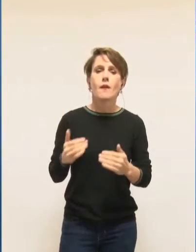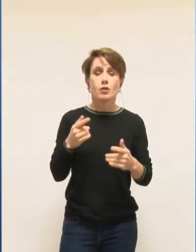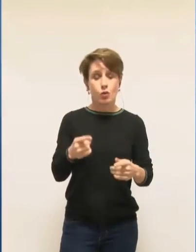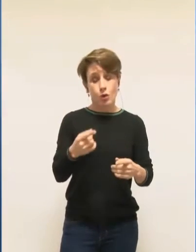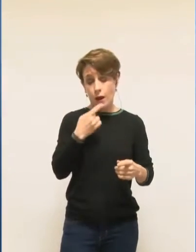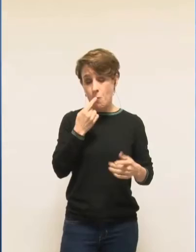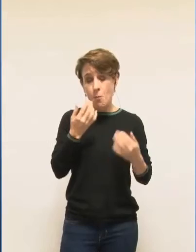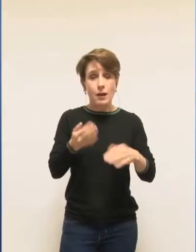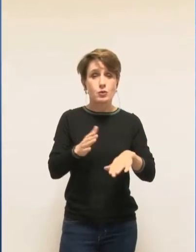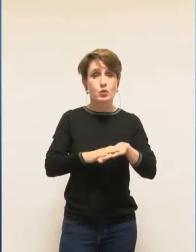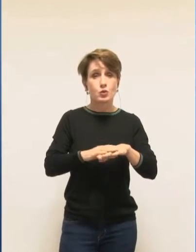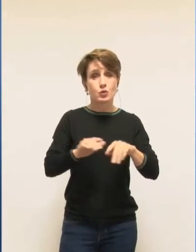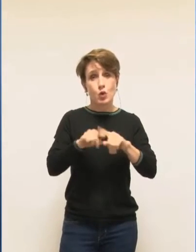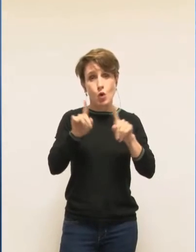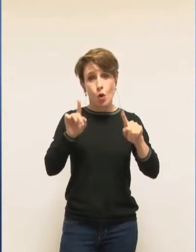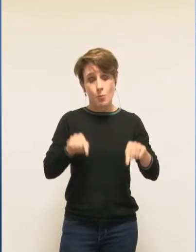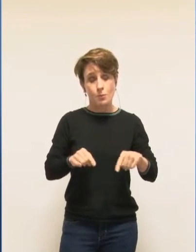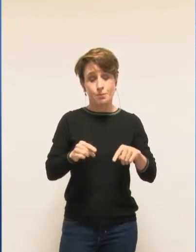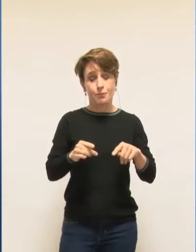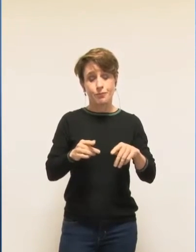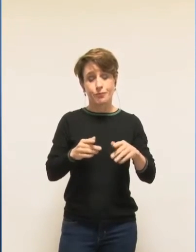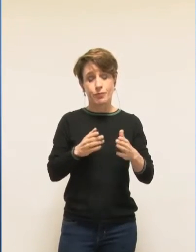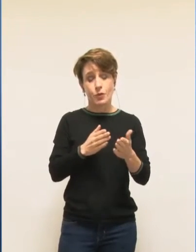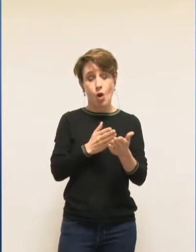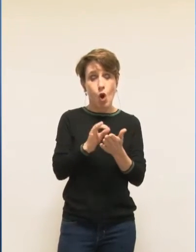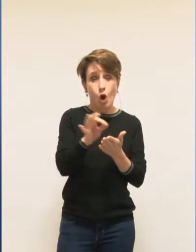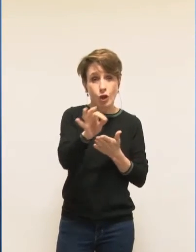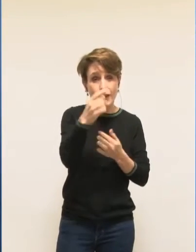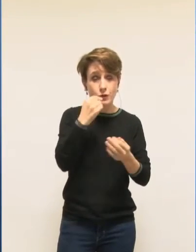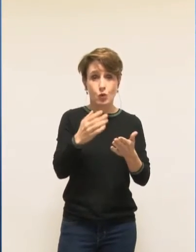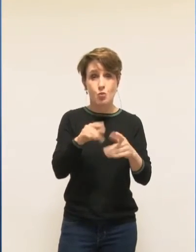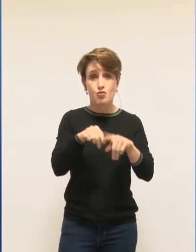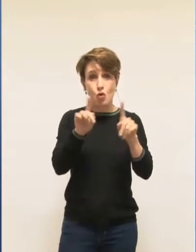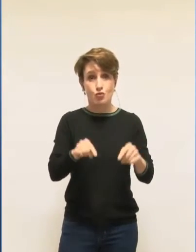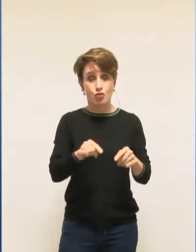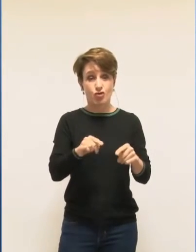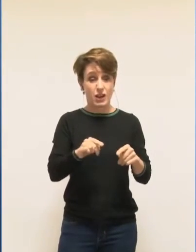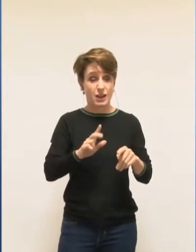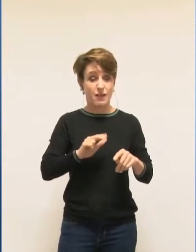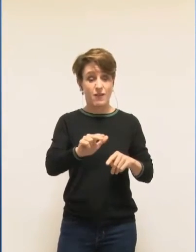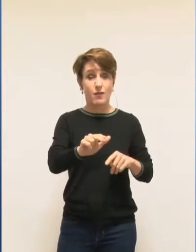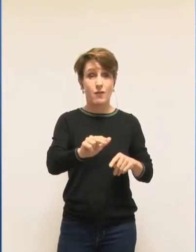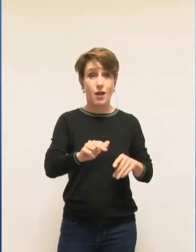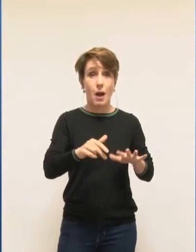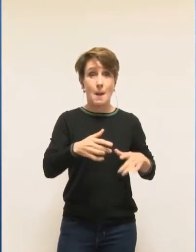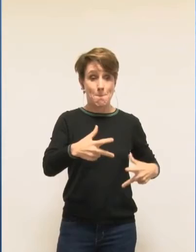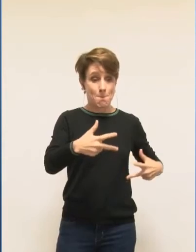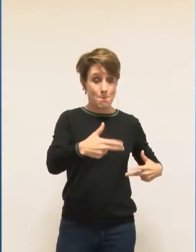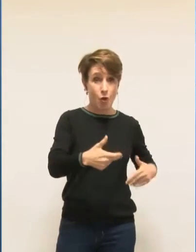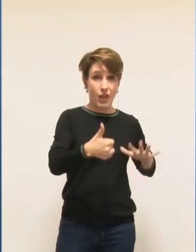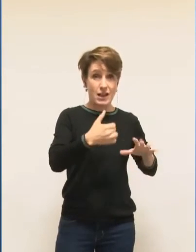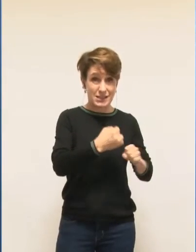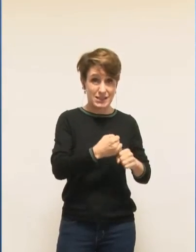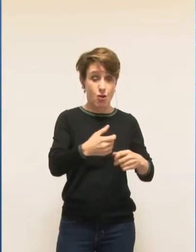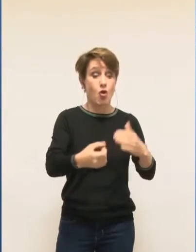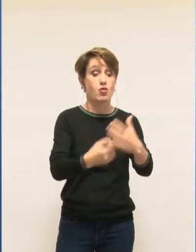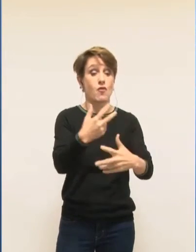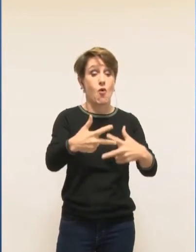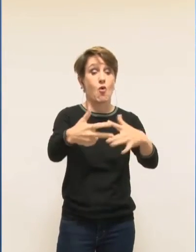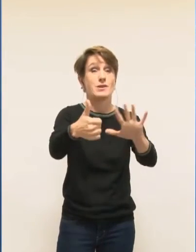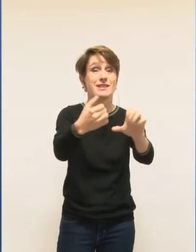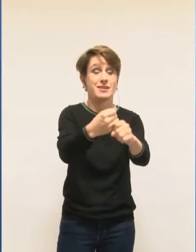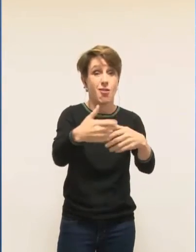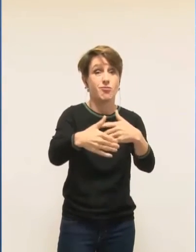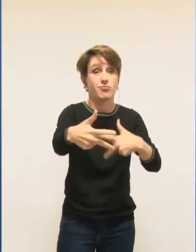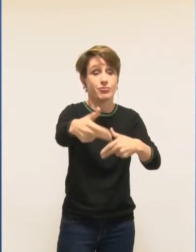entre deux mandats. Or, de notre point de vue, il n'y a que 3 questions qui vaillent. La première question, est-ce que ce ROB